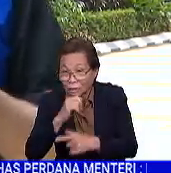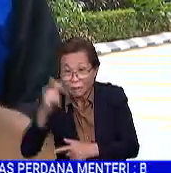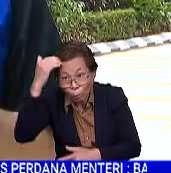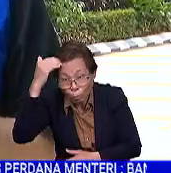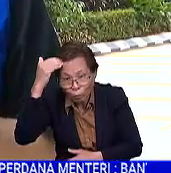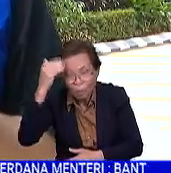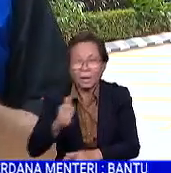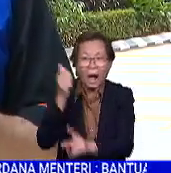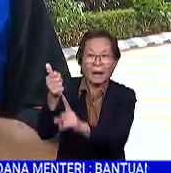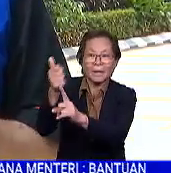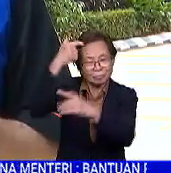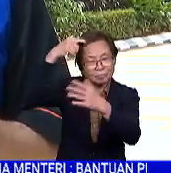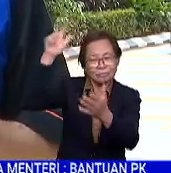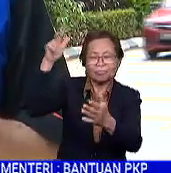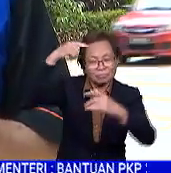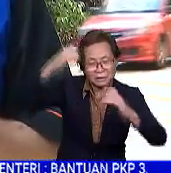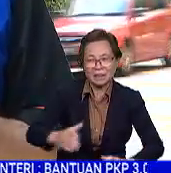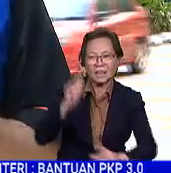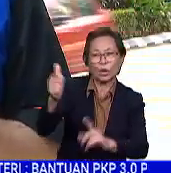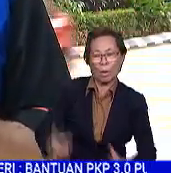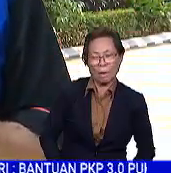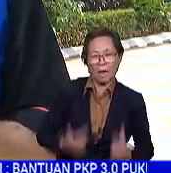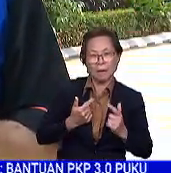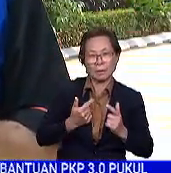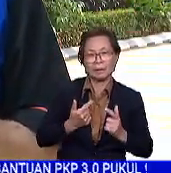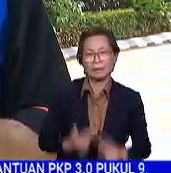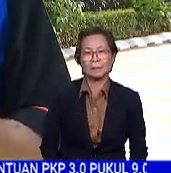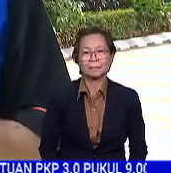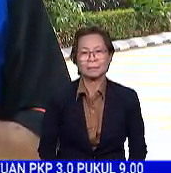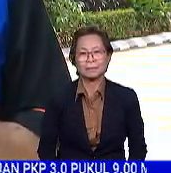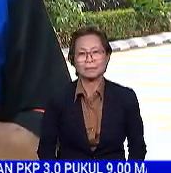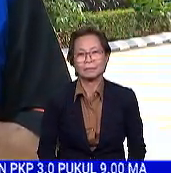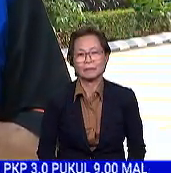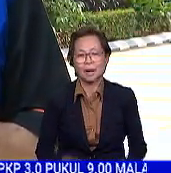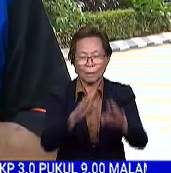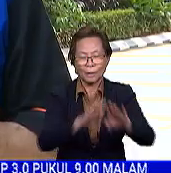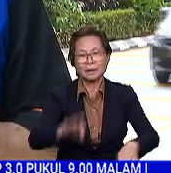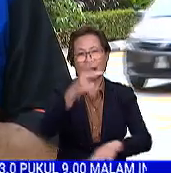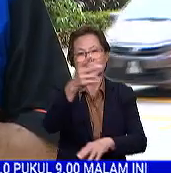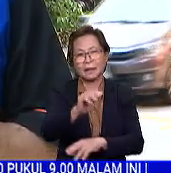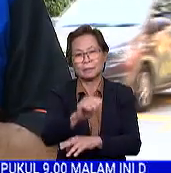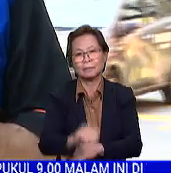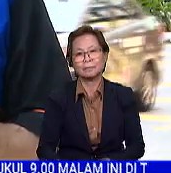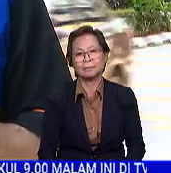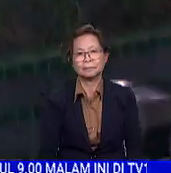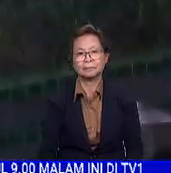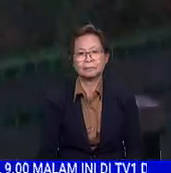andalah penentu nyawa anda. Firdaus Mokhtar, berita RTM.